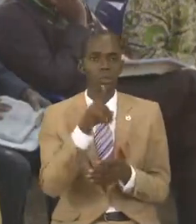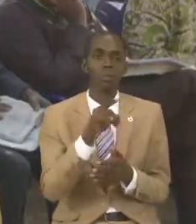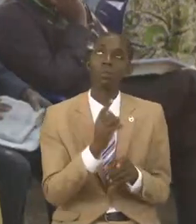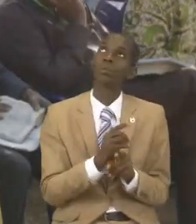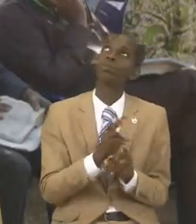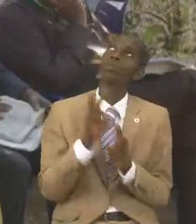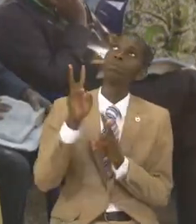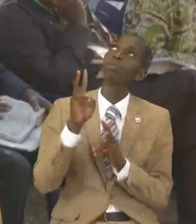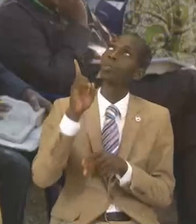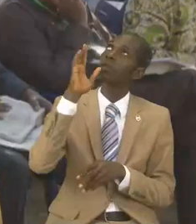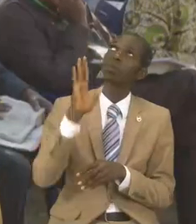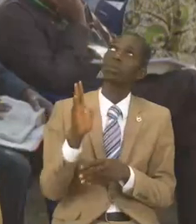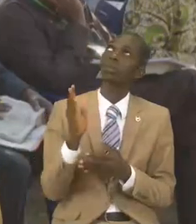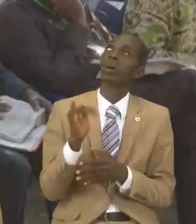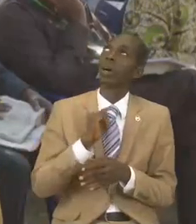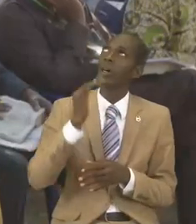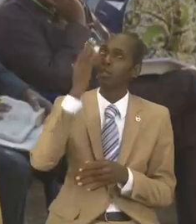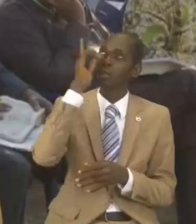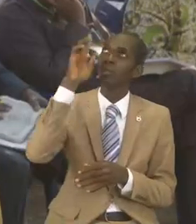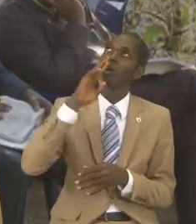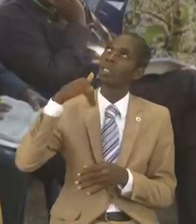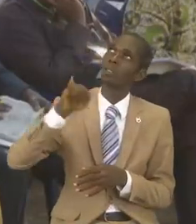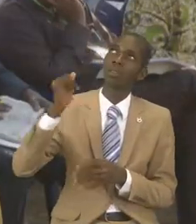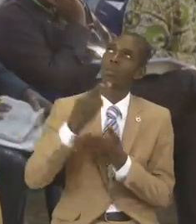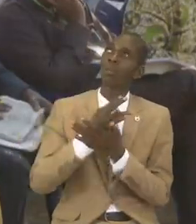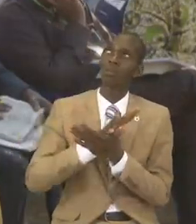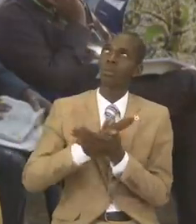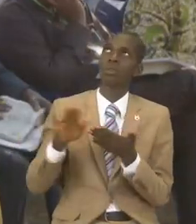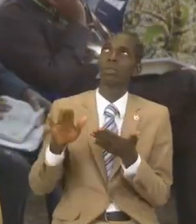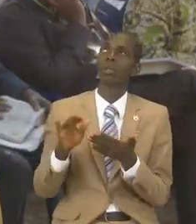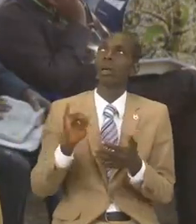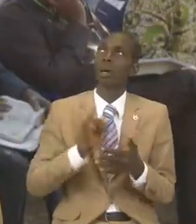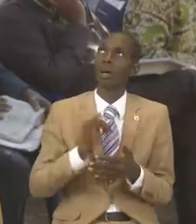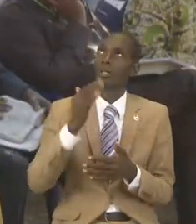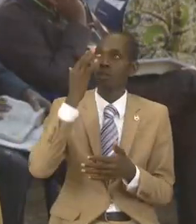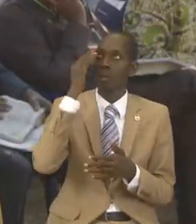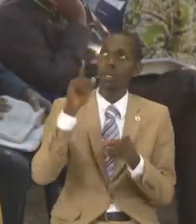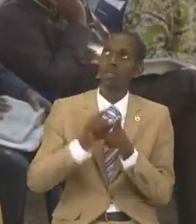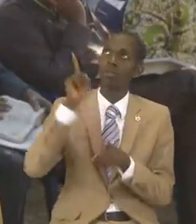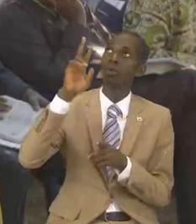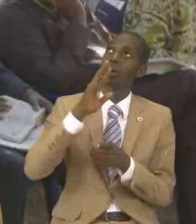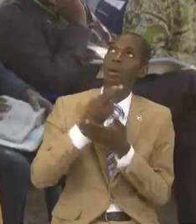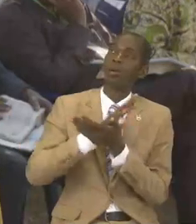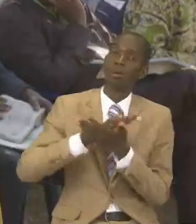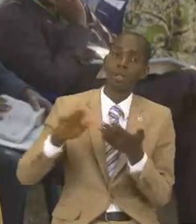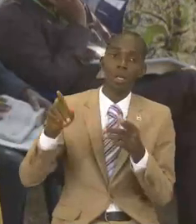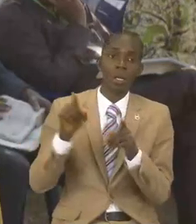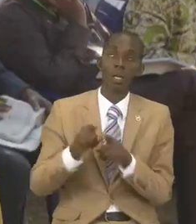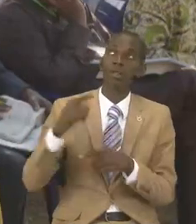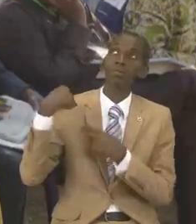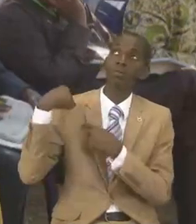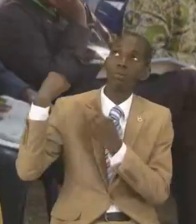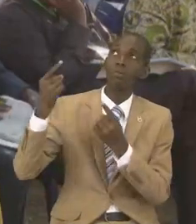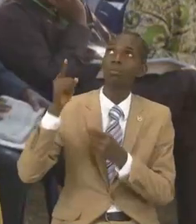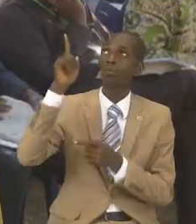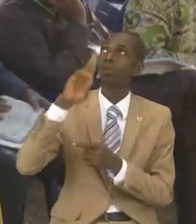devez regarder pour dire, Dieu, je sais que tu es encore saint. Et comme il est saint, aussi longtemps